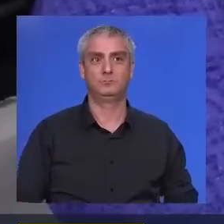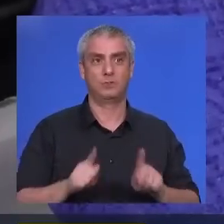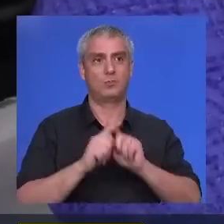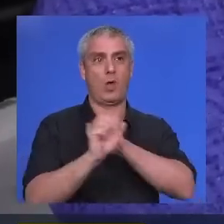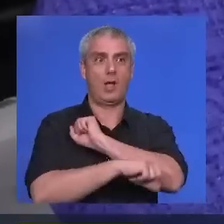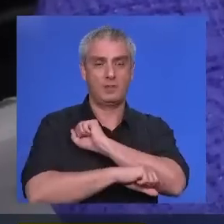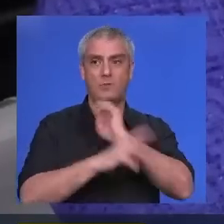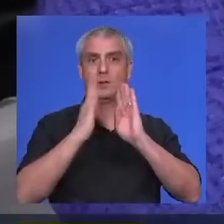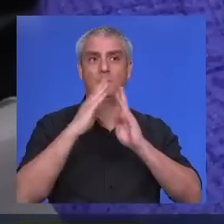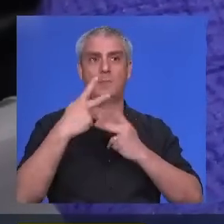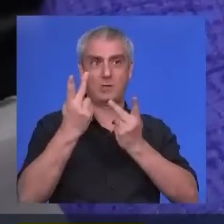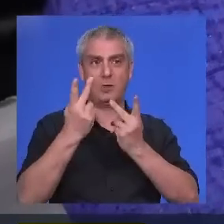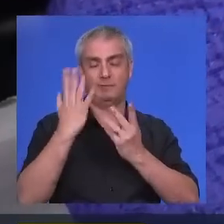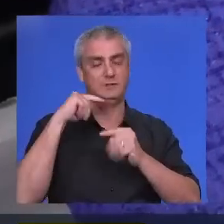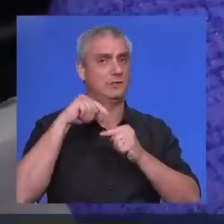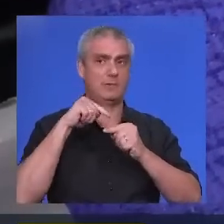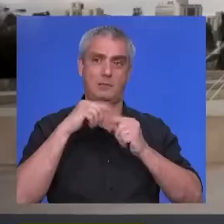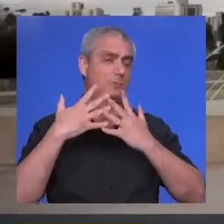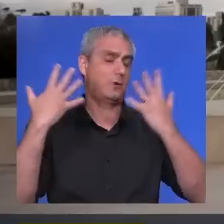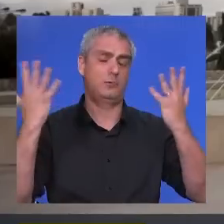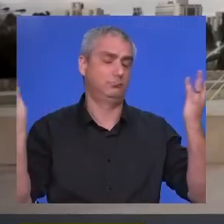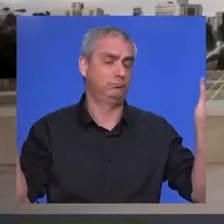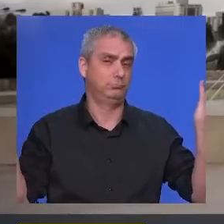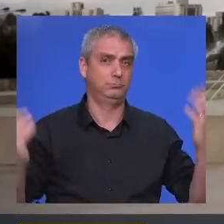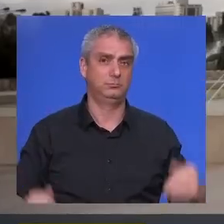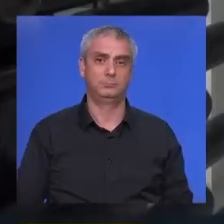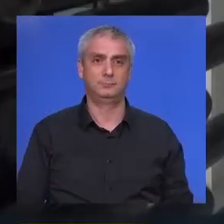חולים, ויהיה לזה רק יתרונות.